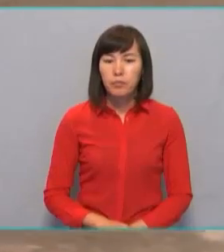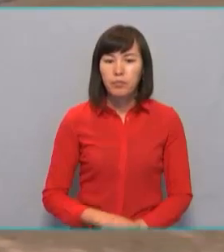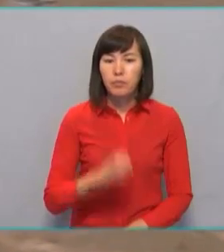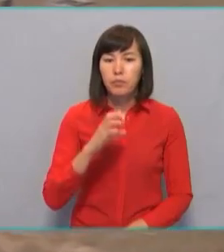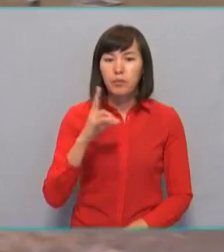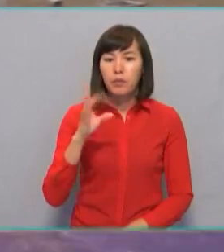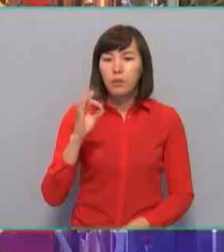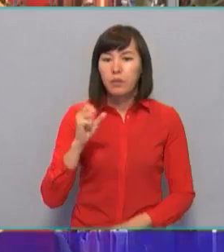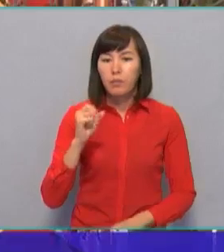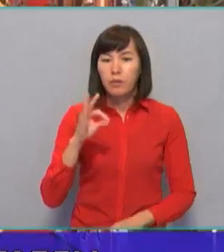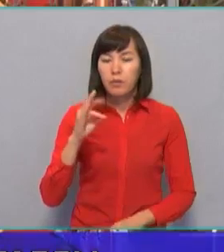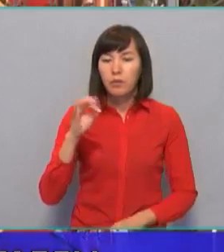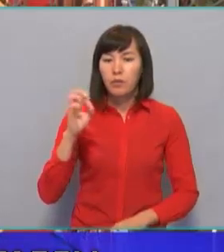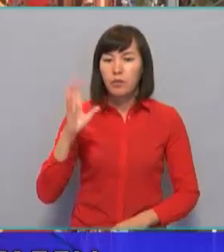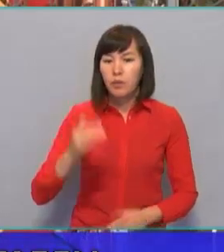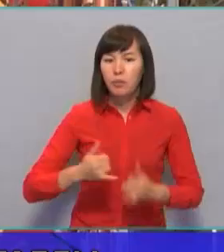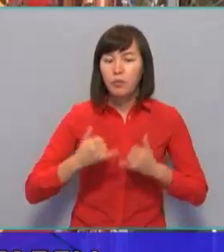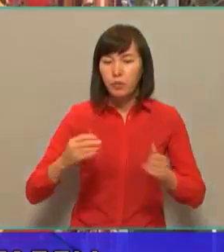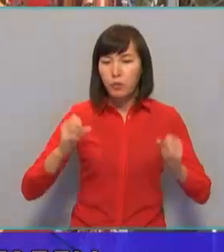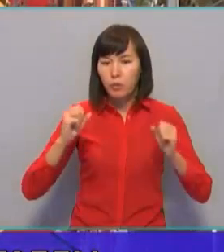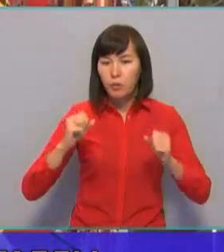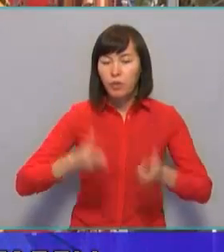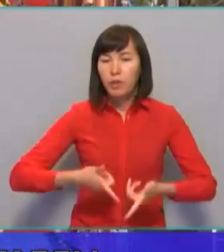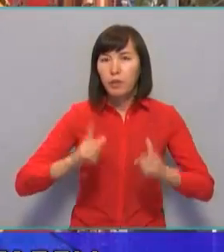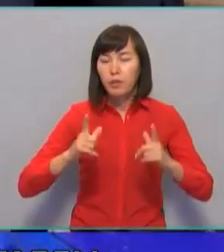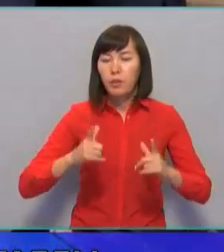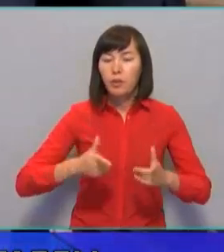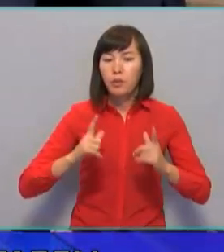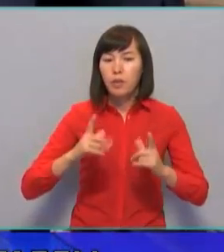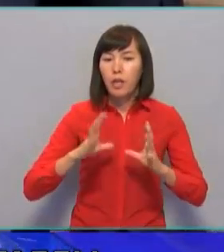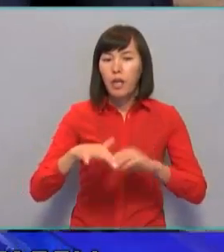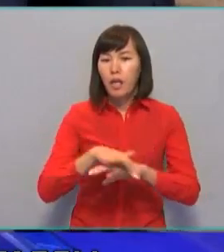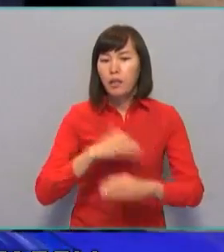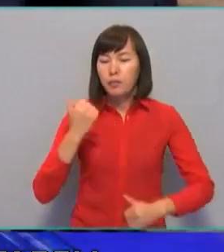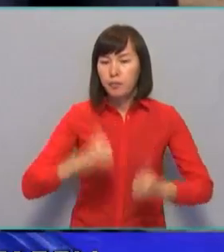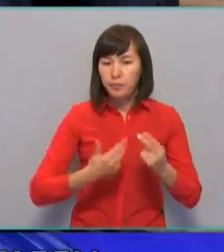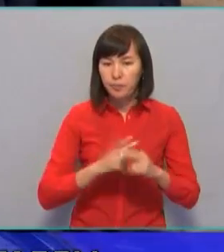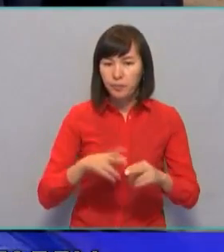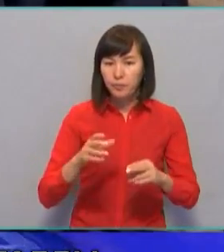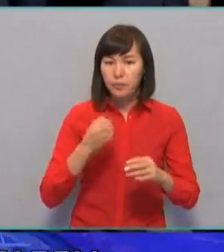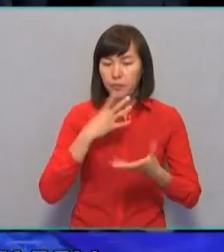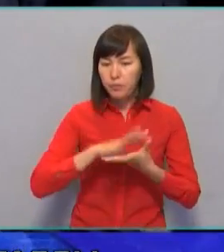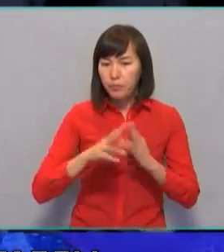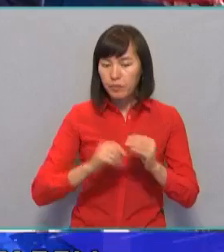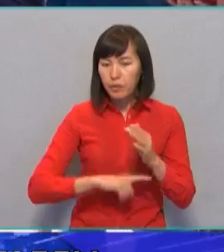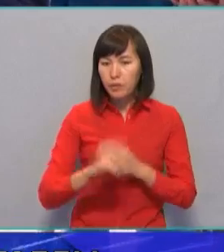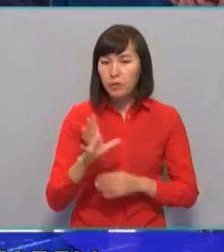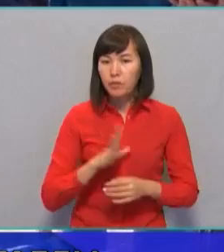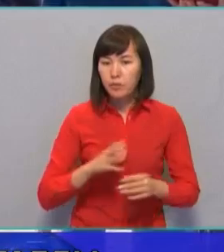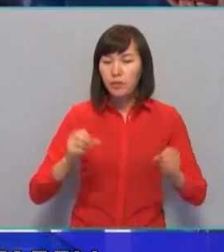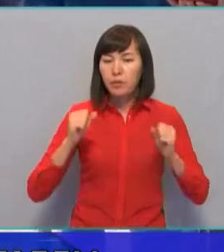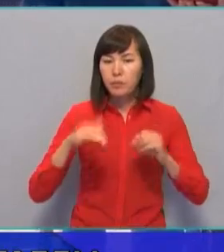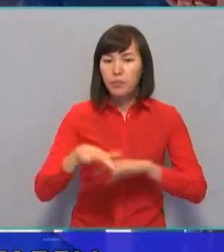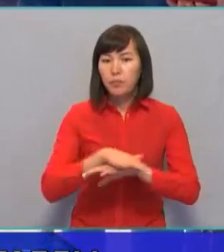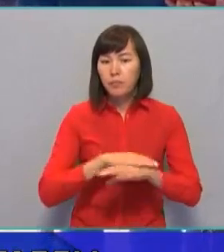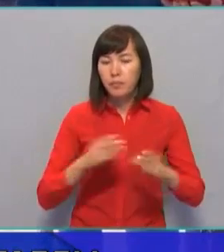КСРО спорт шебері Владимир Почевалов еске алуға арналған стенд ату және оқ атудан халықаралық турнир биылдыққа жағымды жаңалықпен бастау алды. Спорт